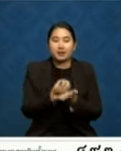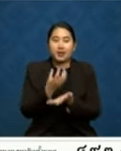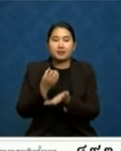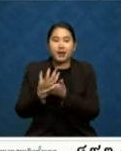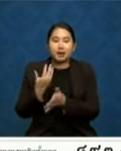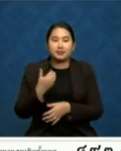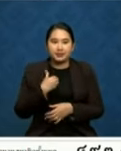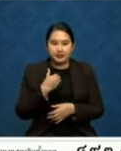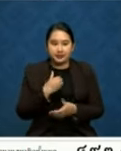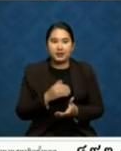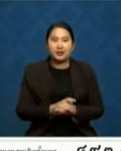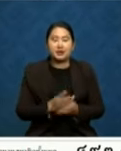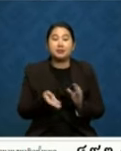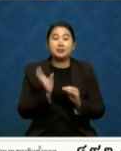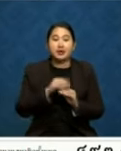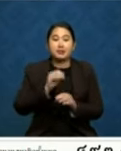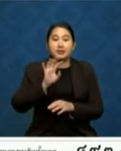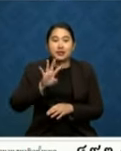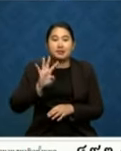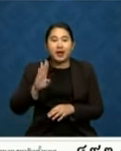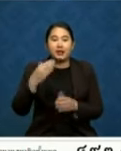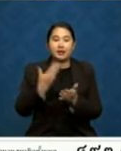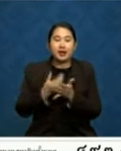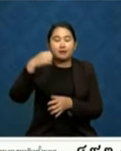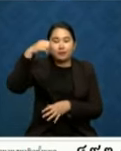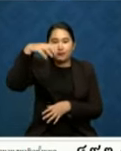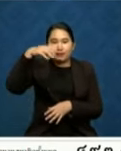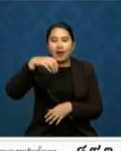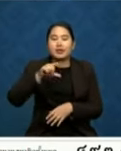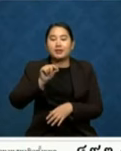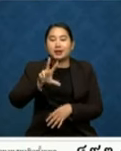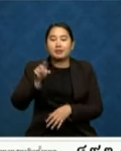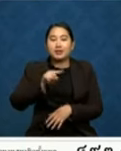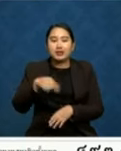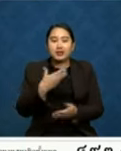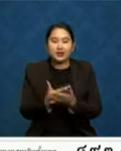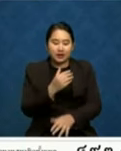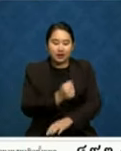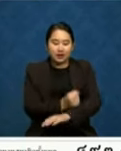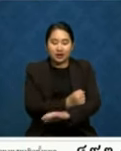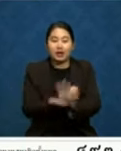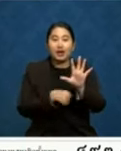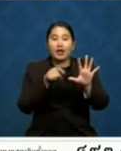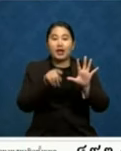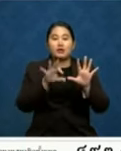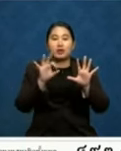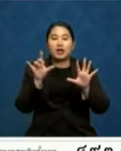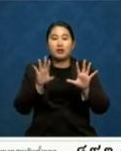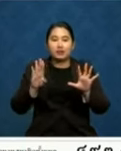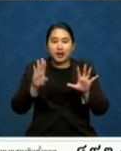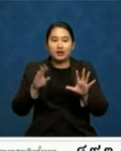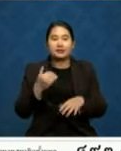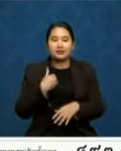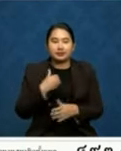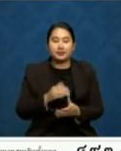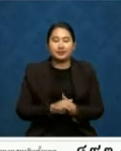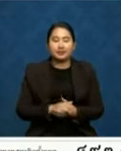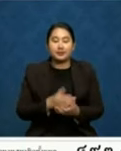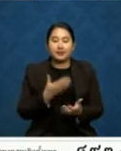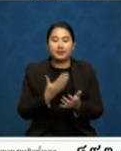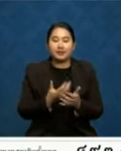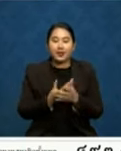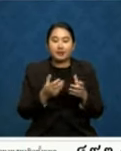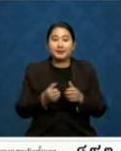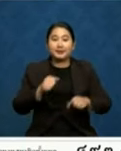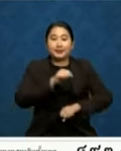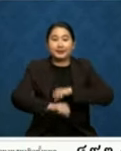น่วยต่อกิโลเนี่ยก็ขึ้นมา4บาทกว่าแล้วค่าไฟก็ประมาณ 23% นะครับค่าแรงขึ้นมาประมาณ 5.9 บาทนะครับต่อกิโลค่าฟืนนี่ก็ประมาณบ